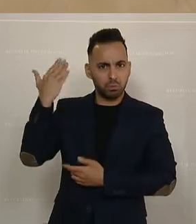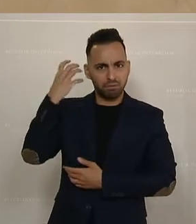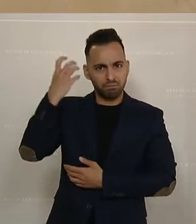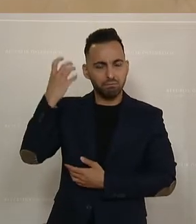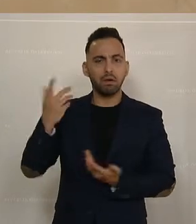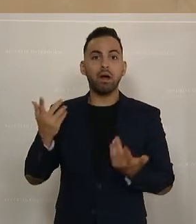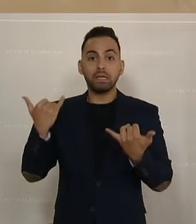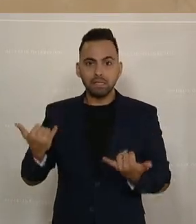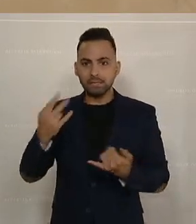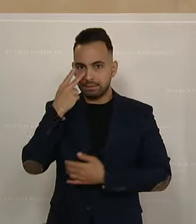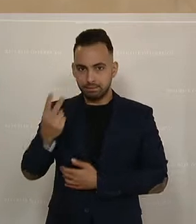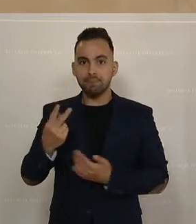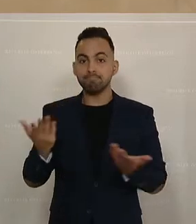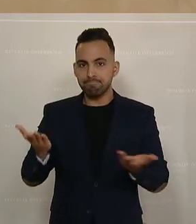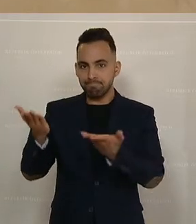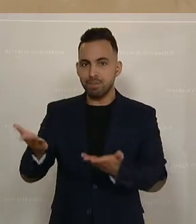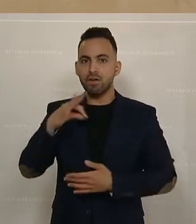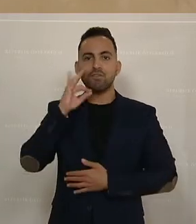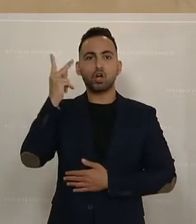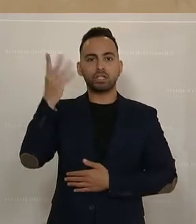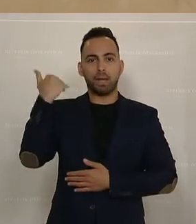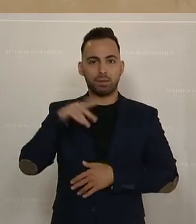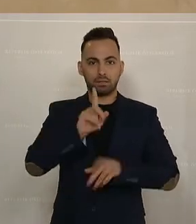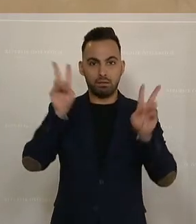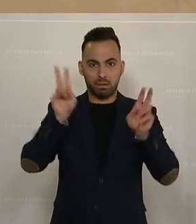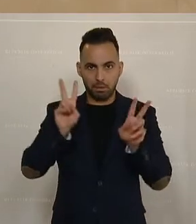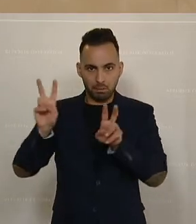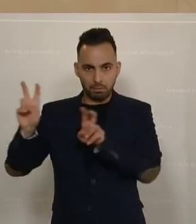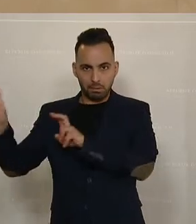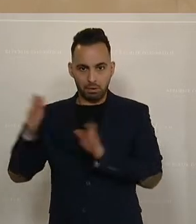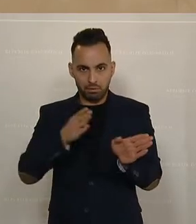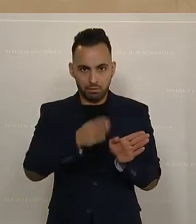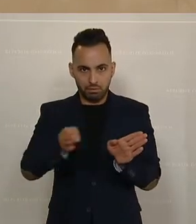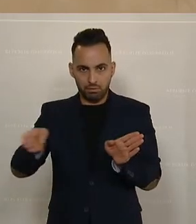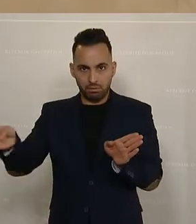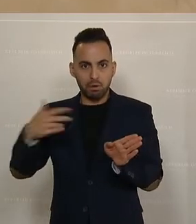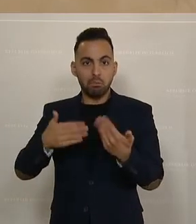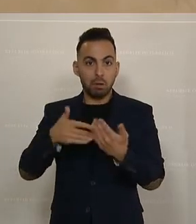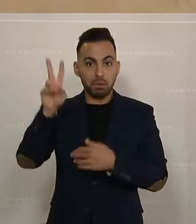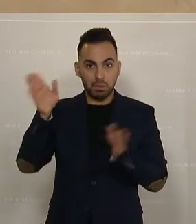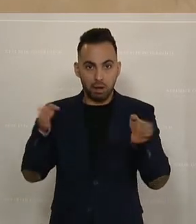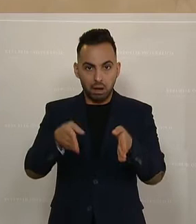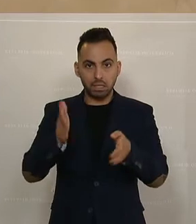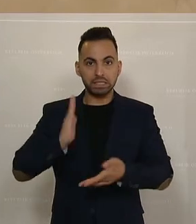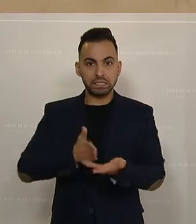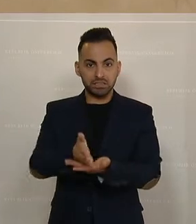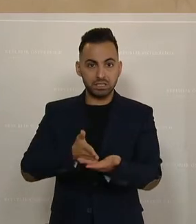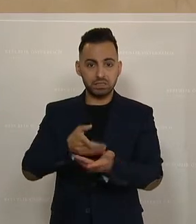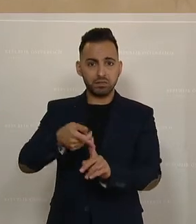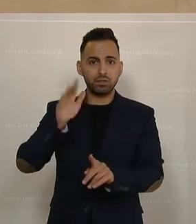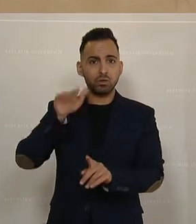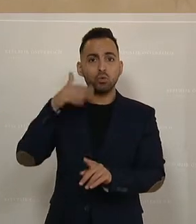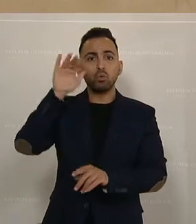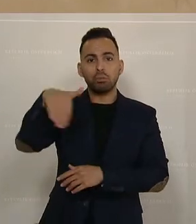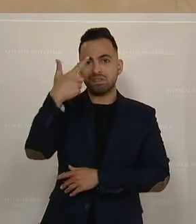wieder gespiegelt in der ernsthaftigkeit mit der sich die frau köstinger auseinandergesetzt hat mit den einzelnen themen zum beispiel mit dem zivildienst so hat es mehr als zwei